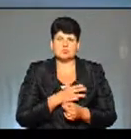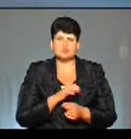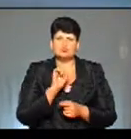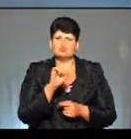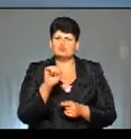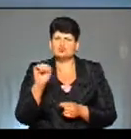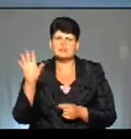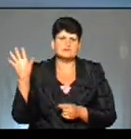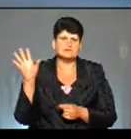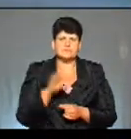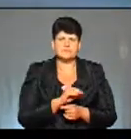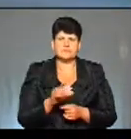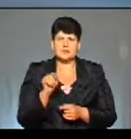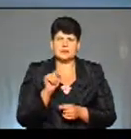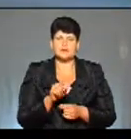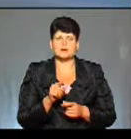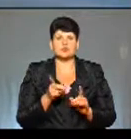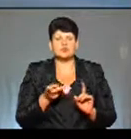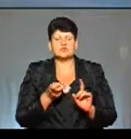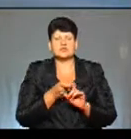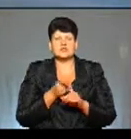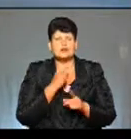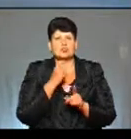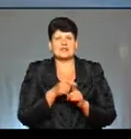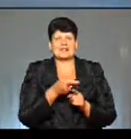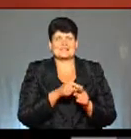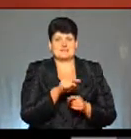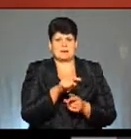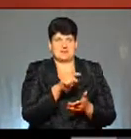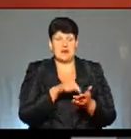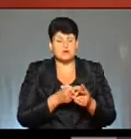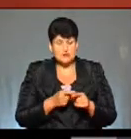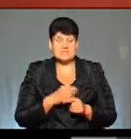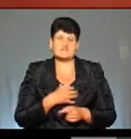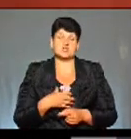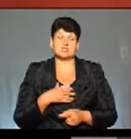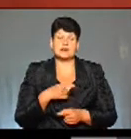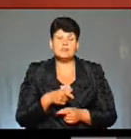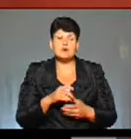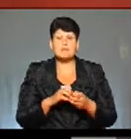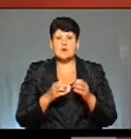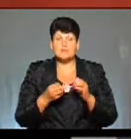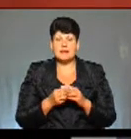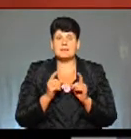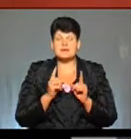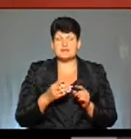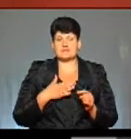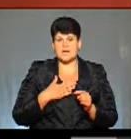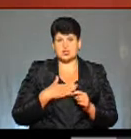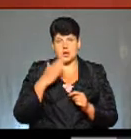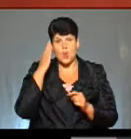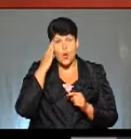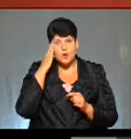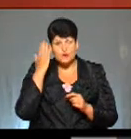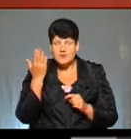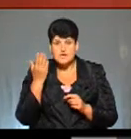до тих, хто дотичний і відповідальний за це питання. Це важливо. І проблема тільки в наших головах. Що